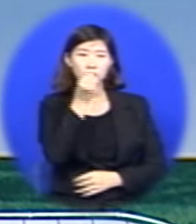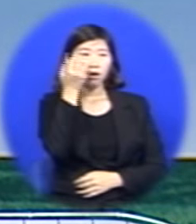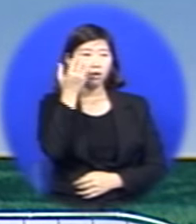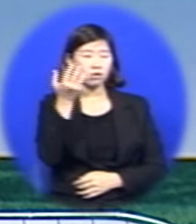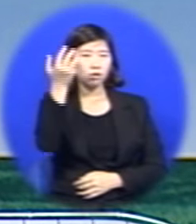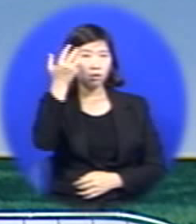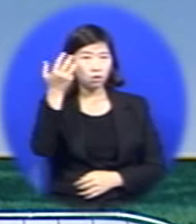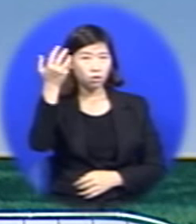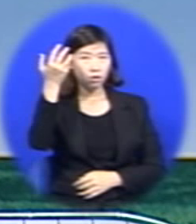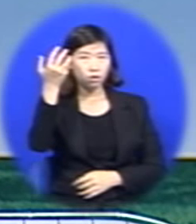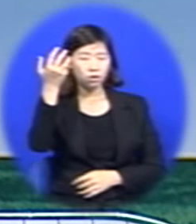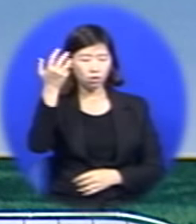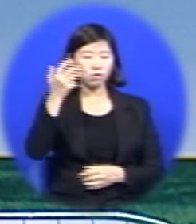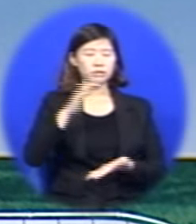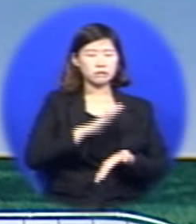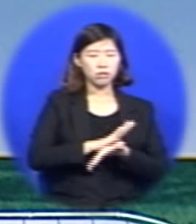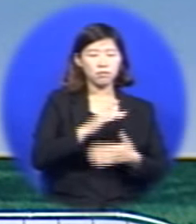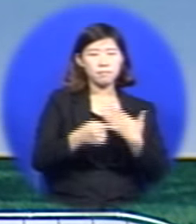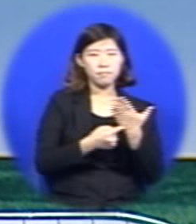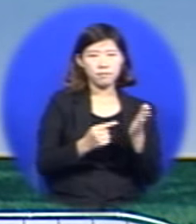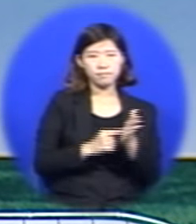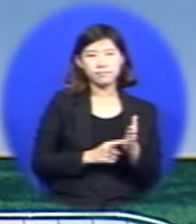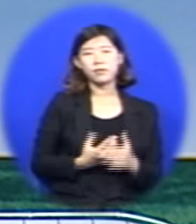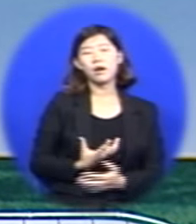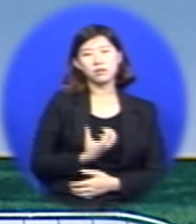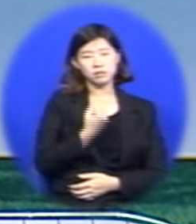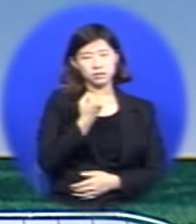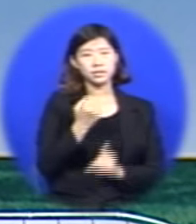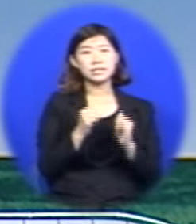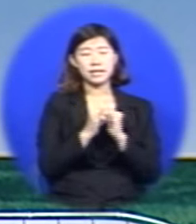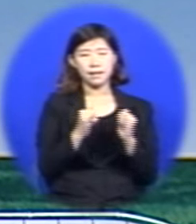있어요. 성령으로 뜨거워진 마음을 가지고 있는 사람.